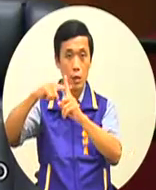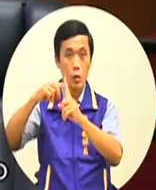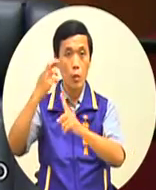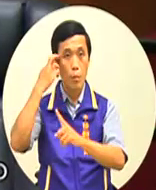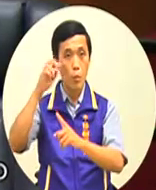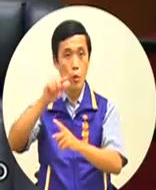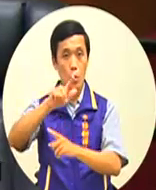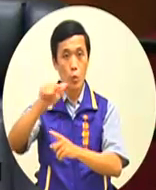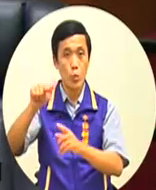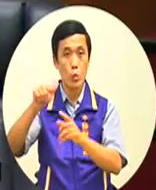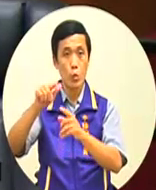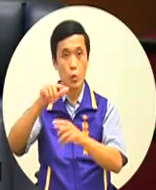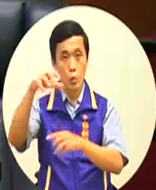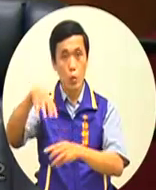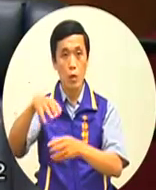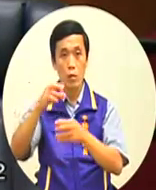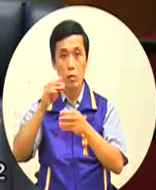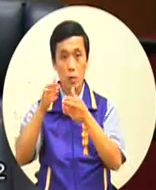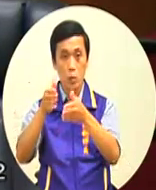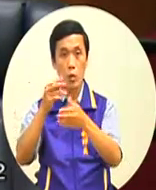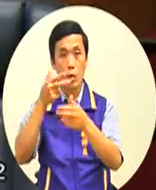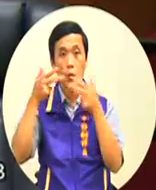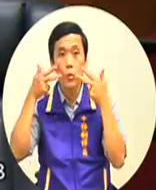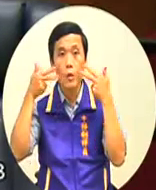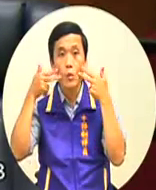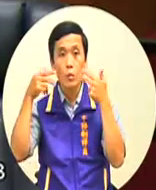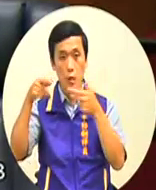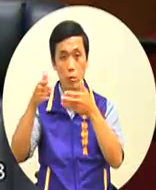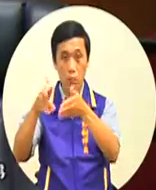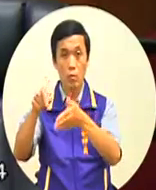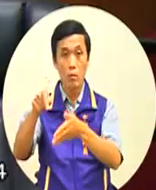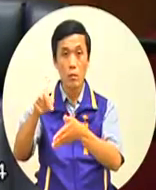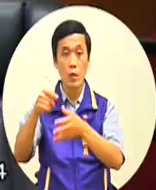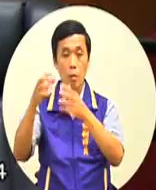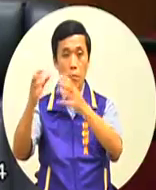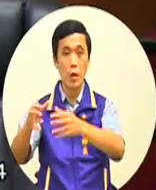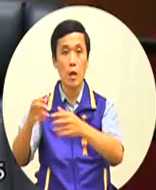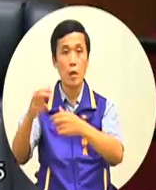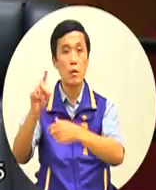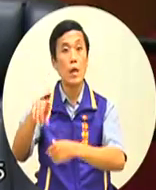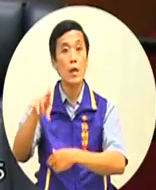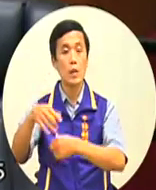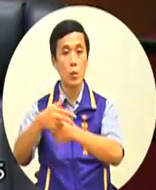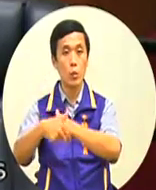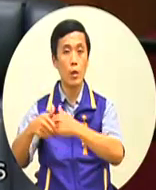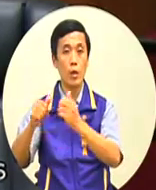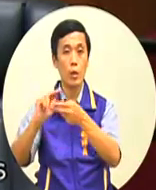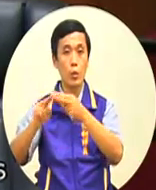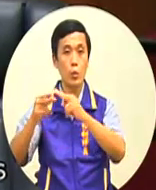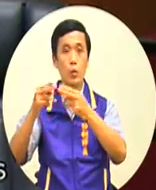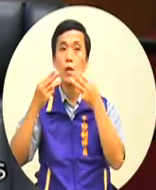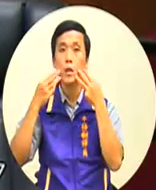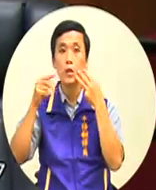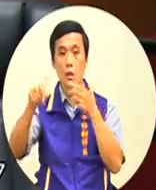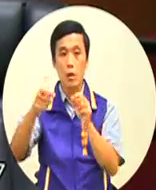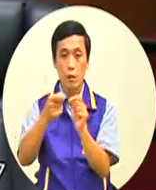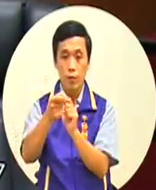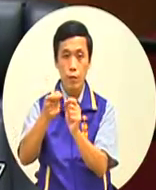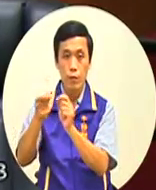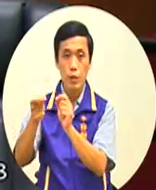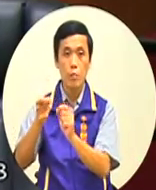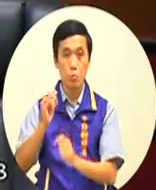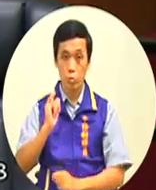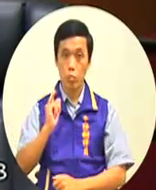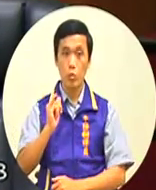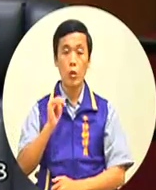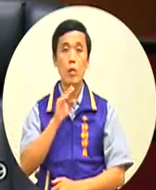民的这个博物馆建在魏武营，因为魏武营它的周边环境是非常非常的好，也是我